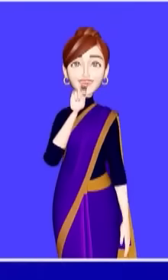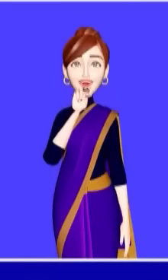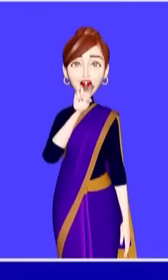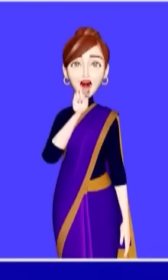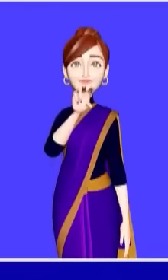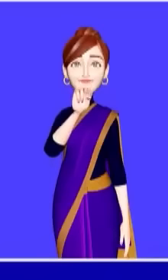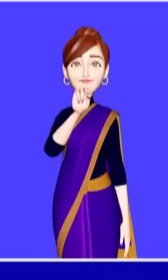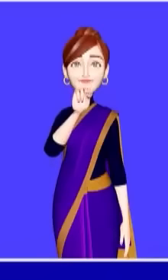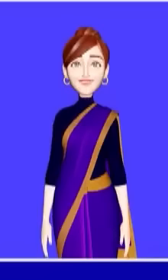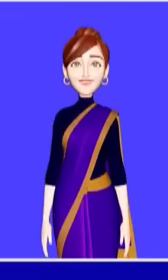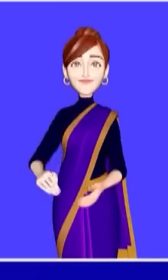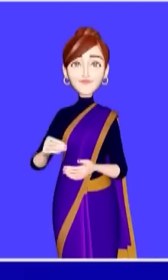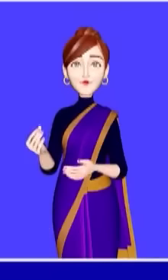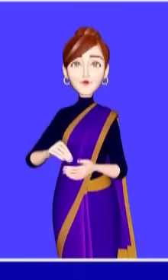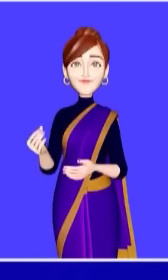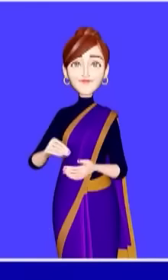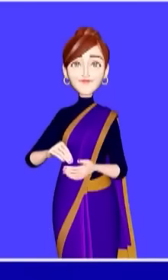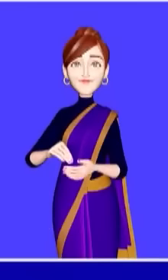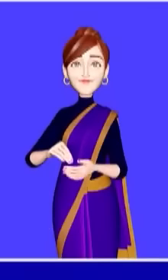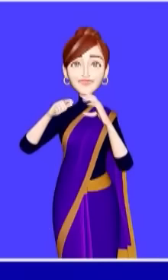रिजिलिएंट इकोसिस्टम बना रहा है।